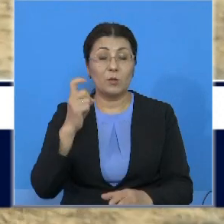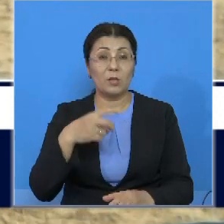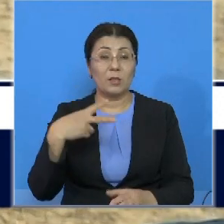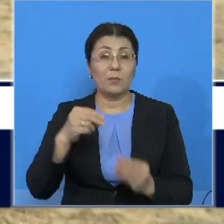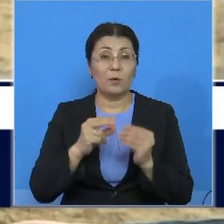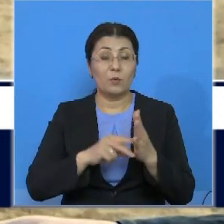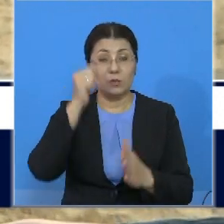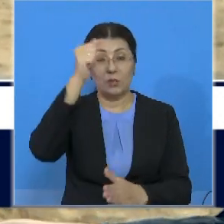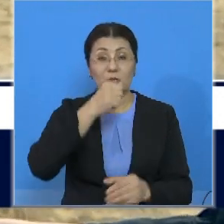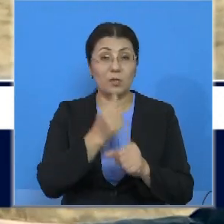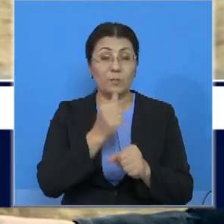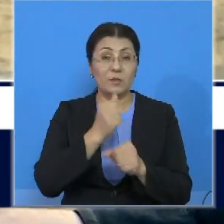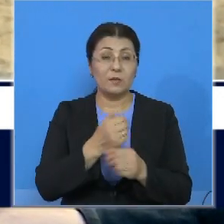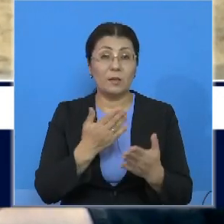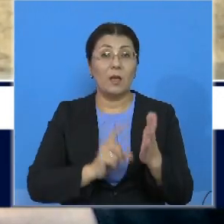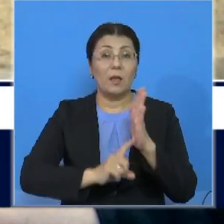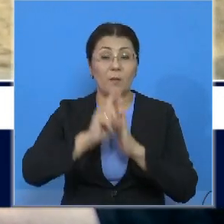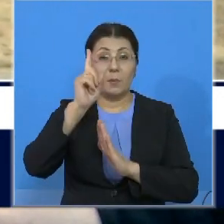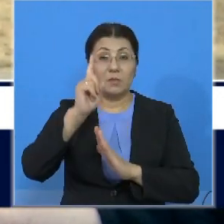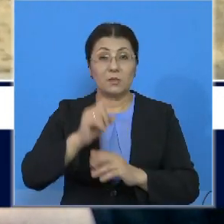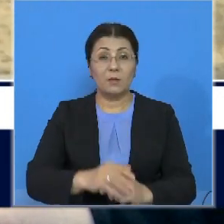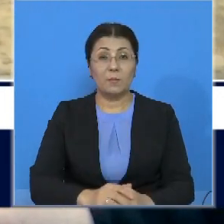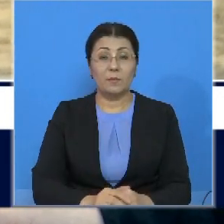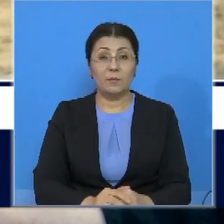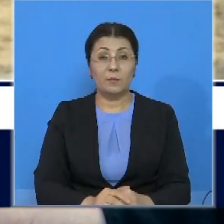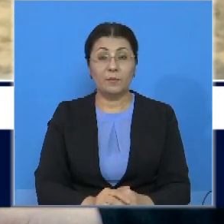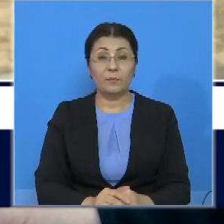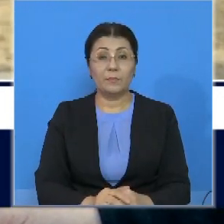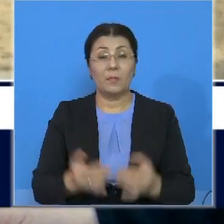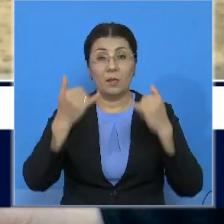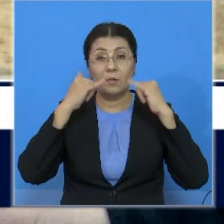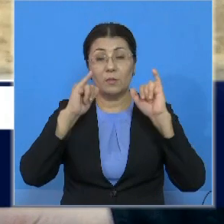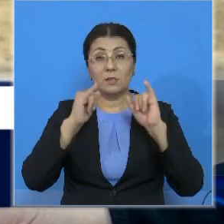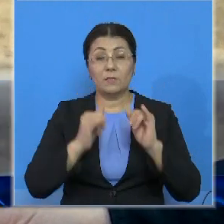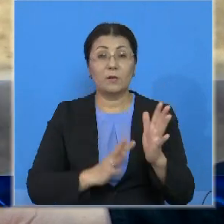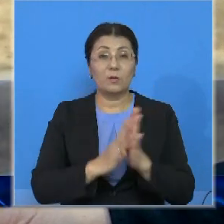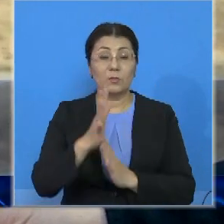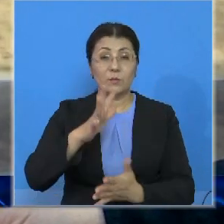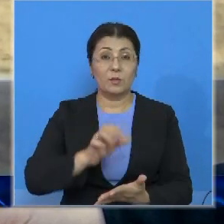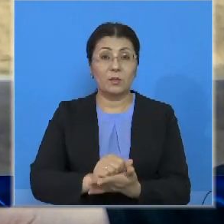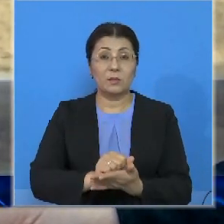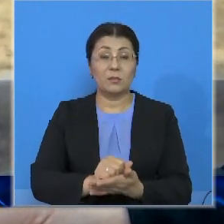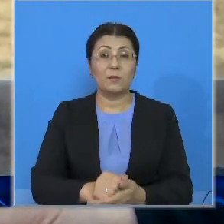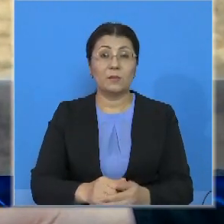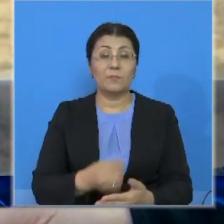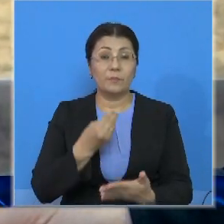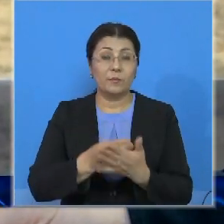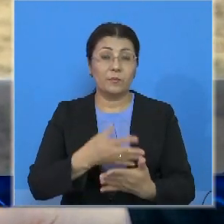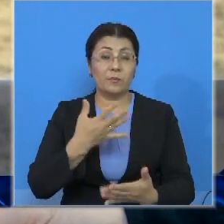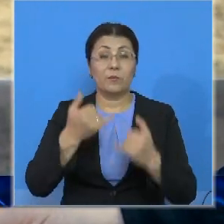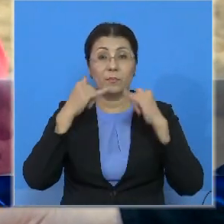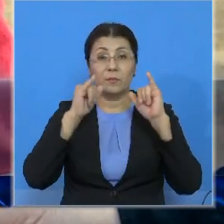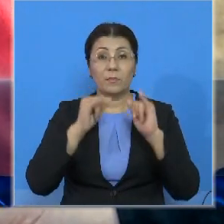Сол құрылған уақытынан бері біз мүйізді ірі қара өсірумен айналысамыз. Асыл тұқымды мүйіздері